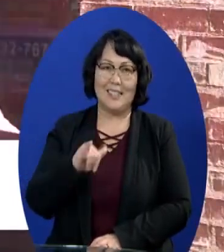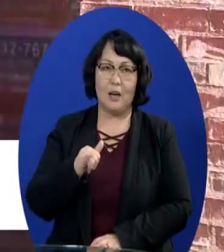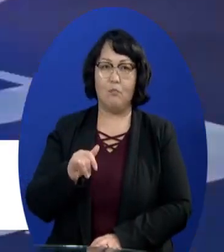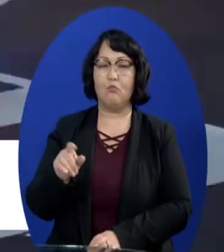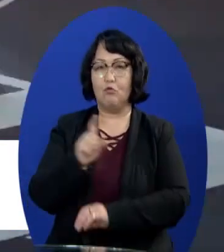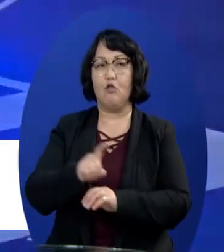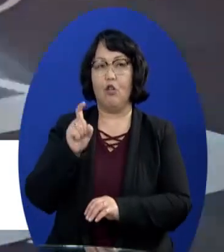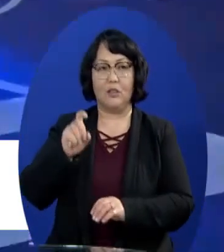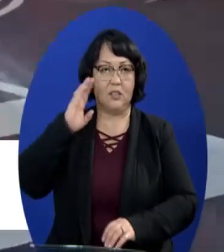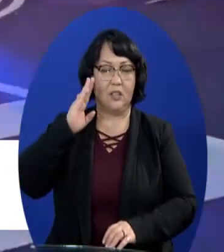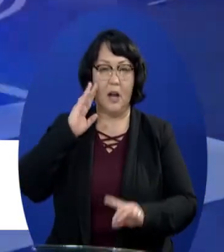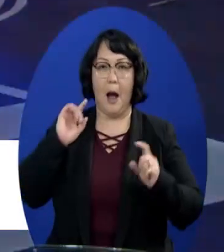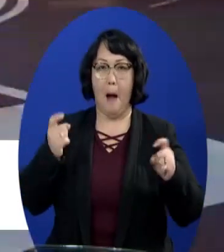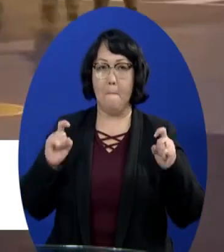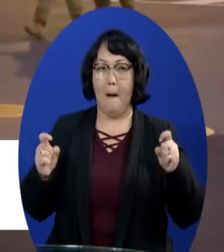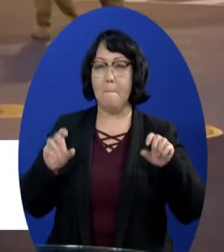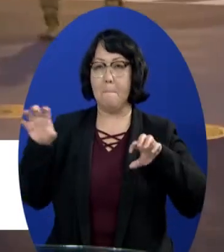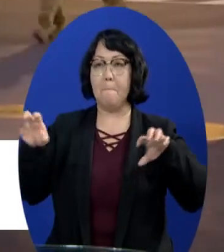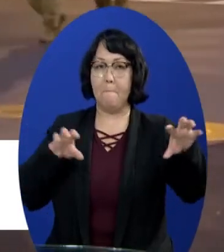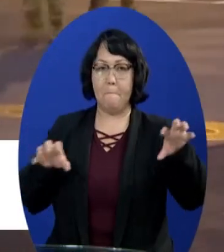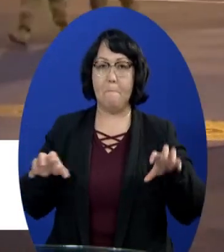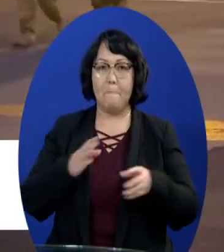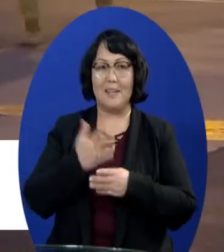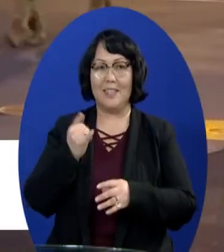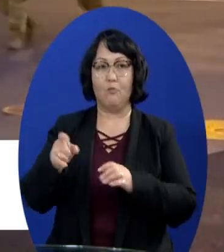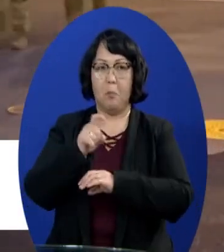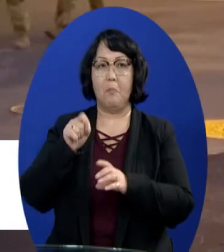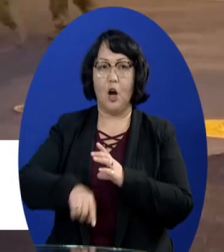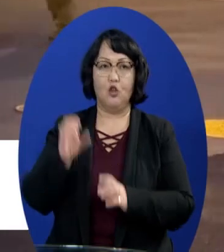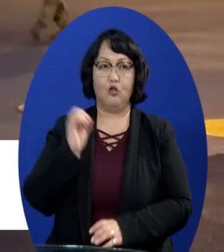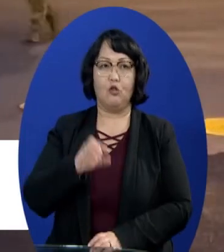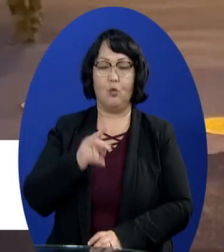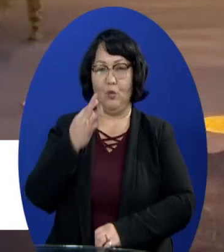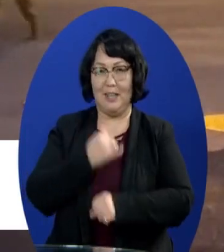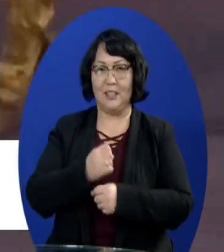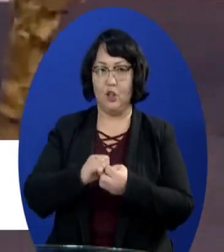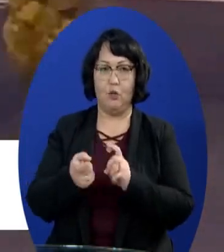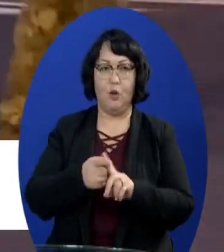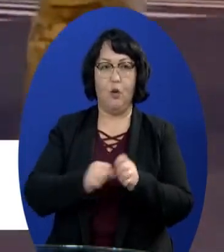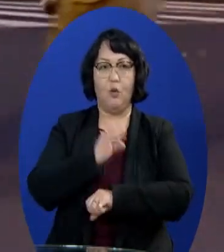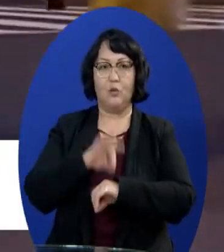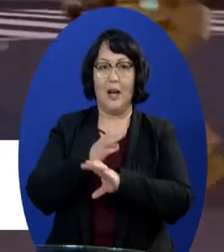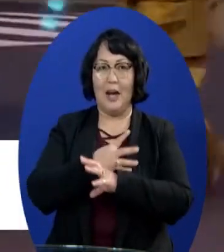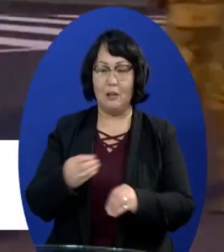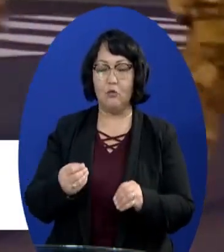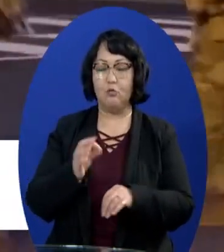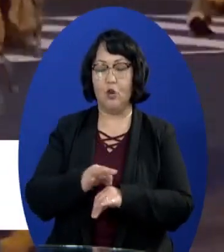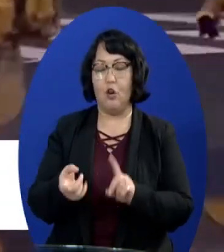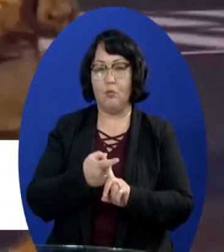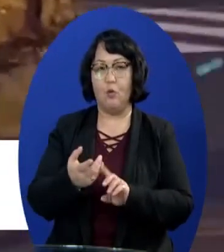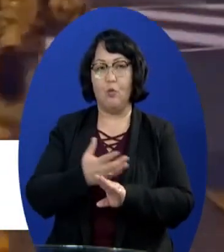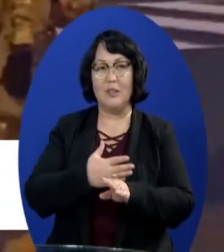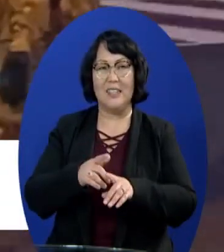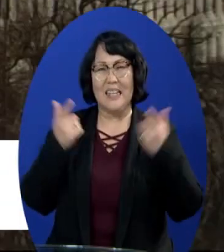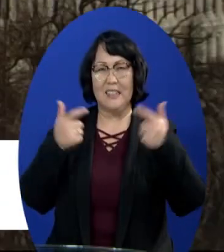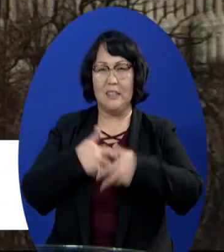мөн адил цэргүүд хамгаалалтанд гараад байгаа юм. Ёслолын ажиллагааны үеэр COVID-19 халдвараас болон болзошгүй жагсаалаас урьдчилан